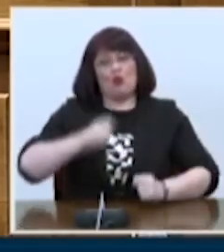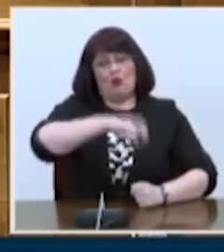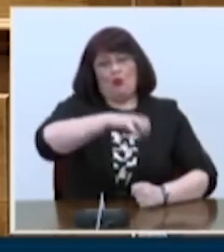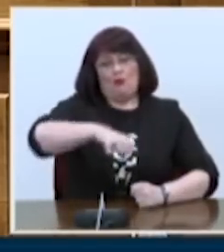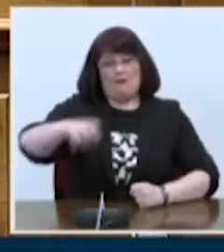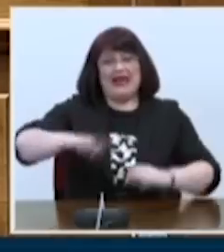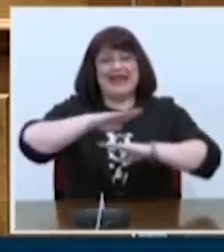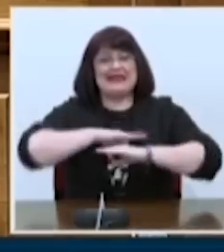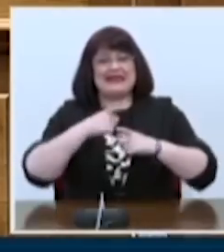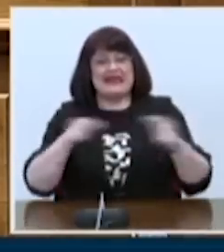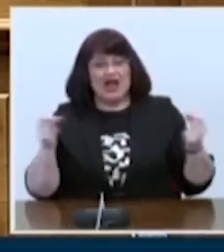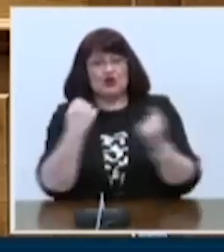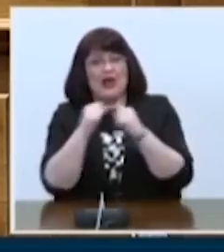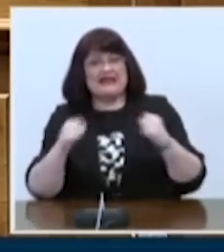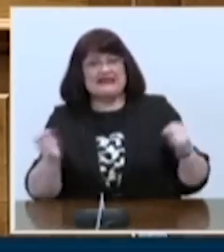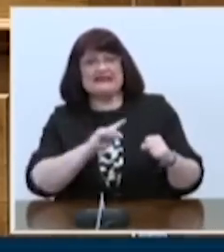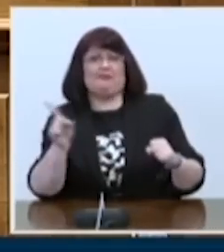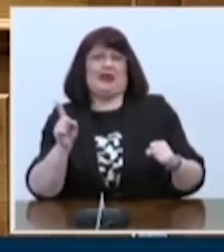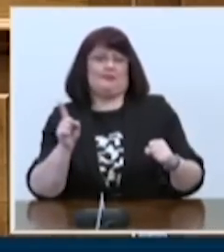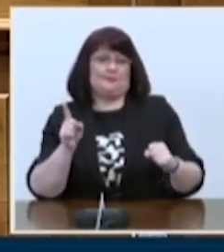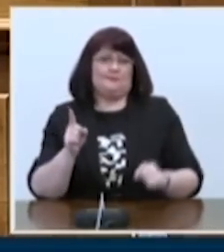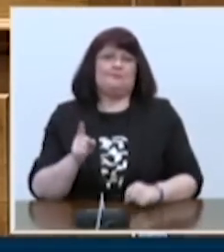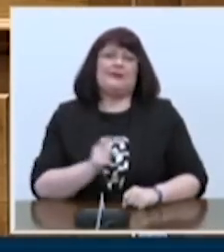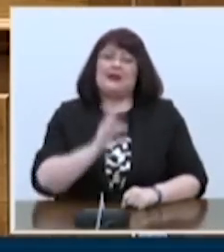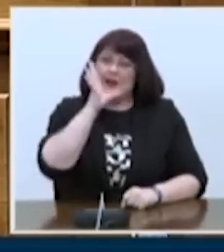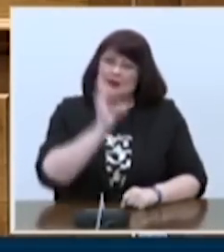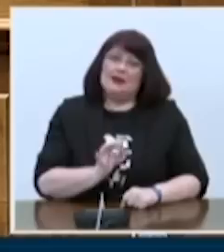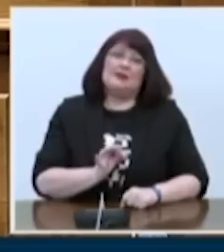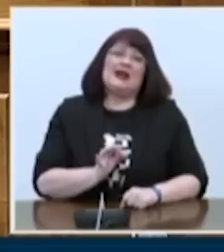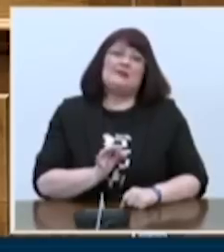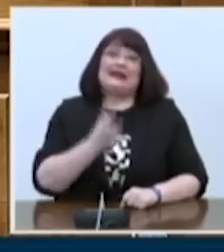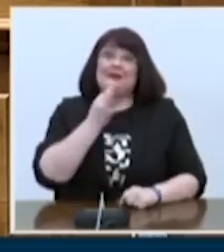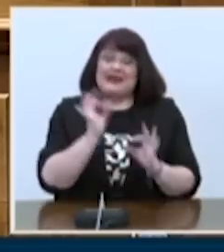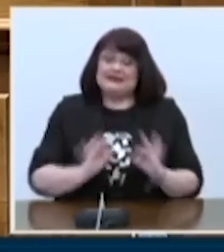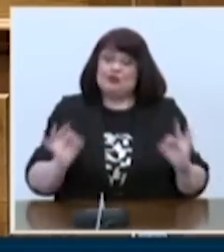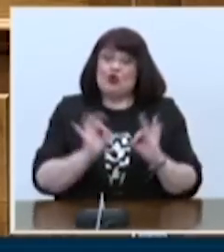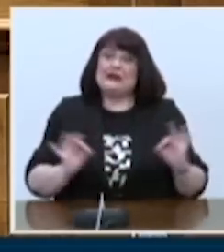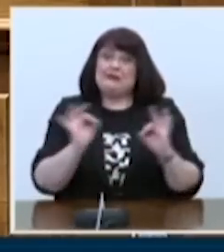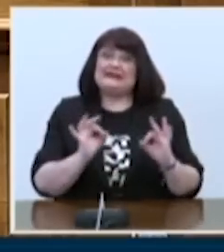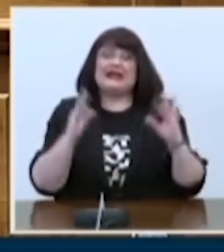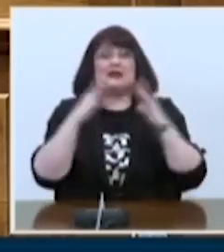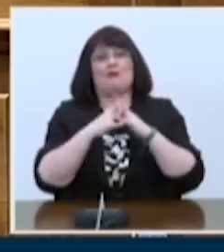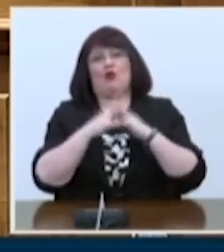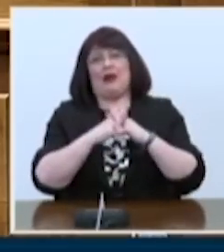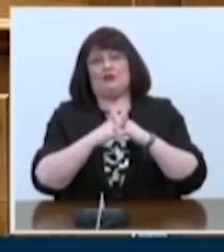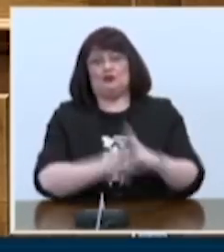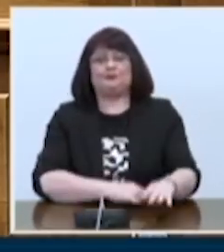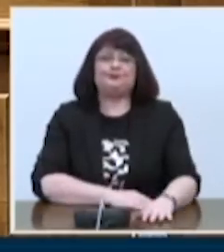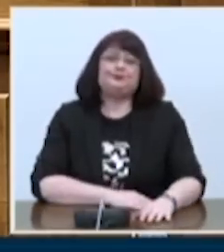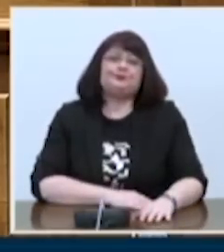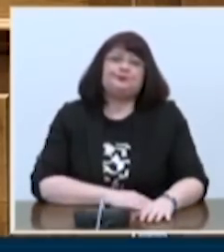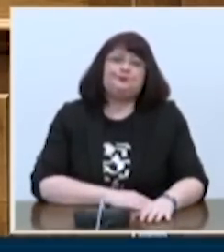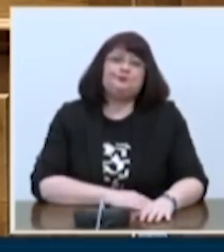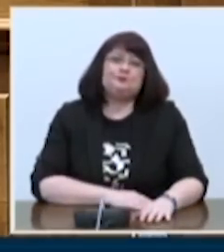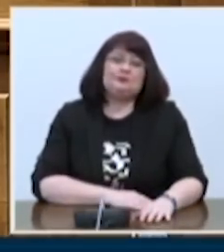ανατοϊκές και άλλες ασκήσεις που αποτελούν πραγματικά πρόβες πολέμου. Το σημερινό πανό